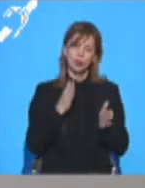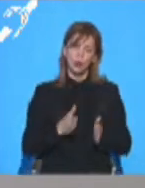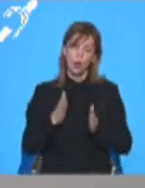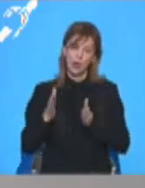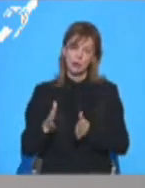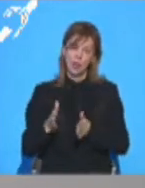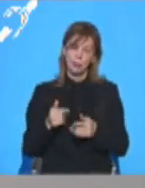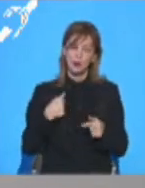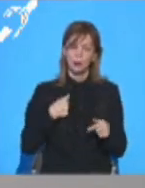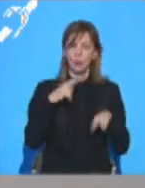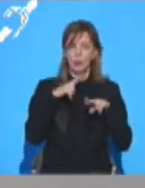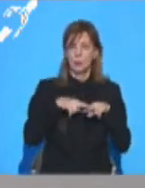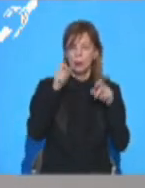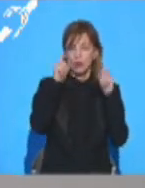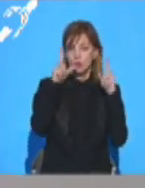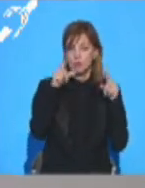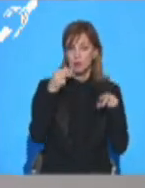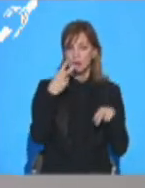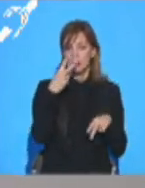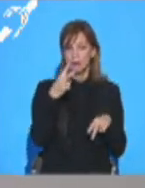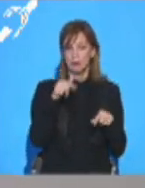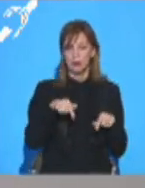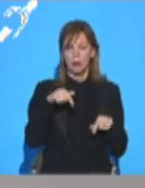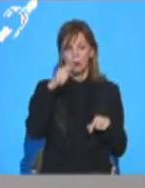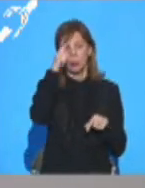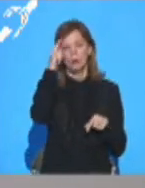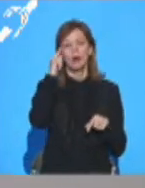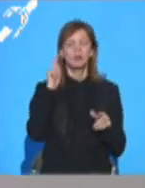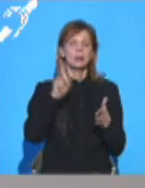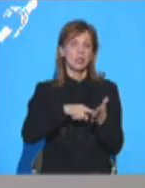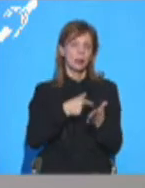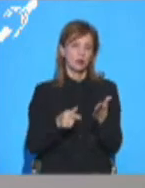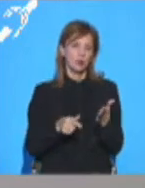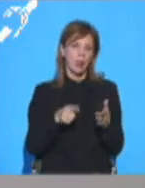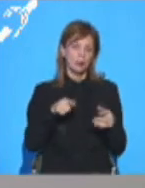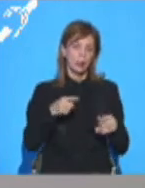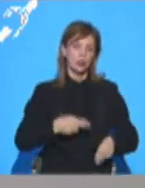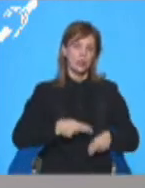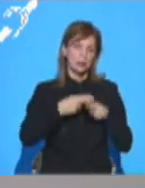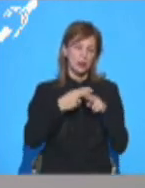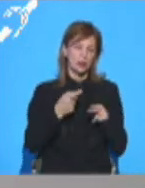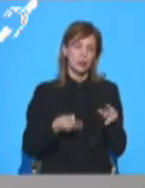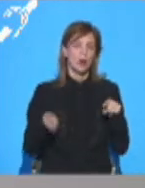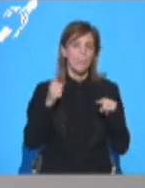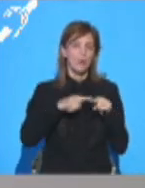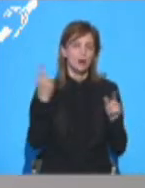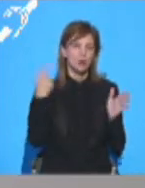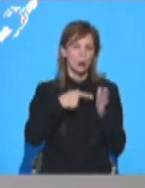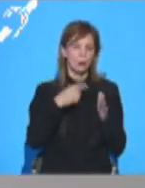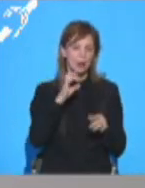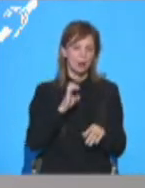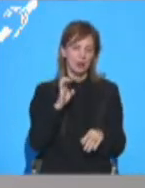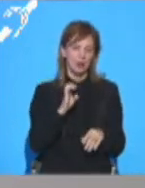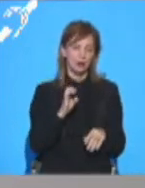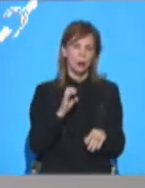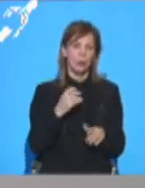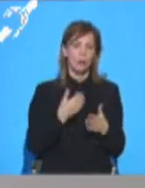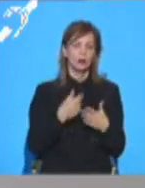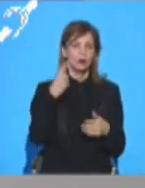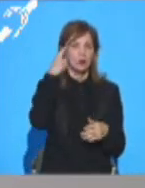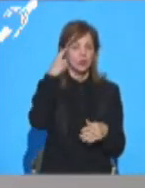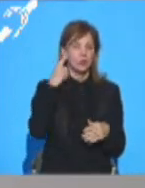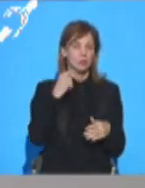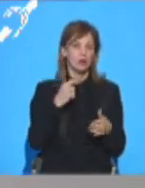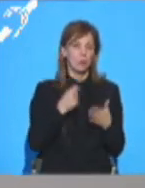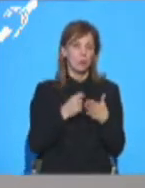anului. Eu am rămas surprins să văd că s-a anulat acest sprijin de 1.000 de euro din toamnă, în condițiile în care știm cu toții creșterile de